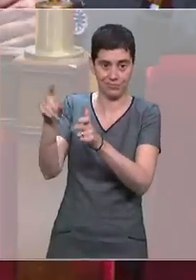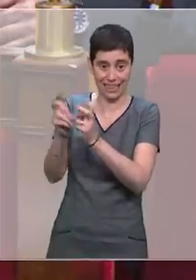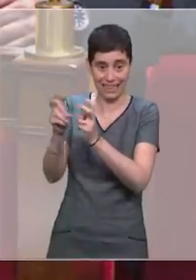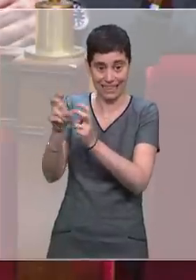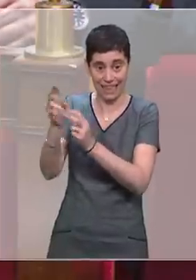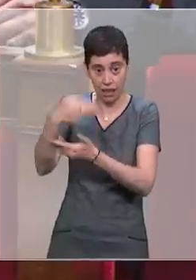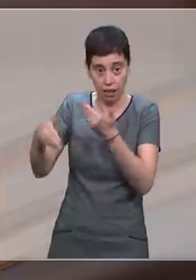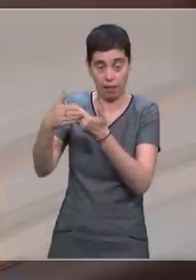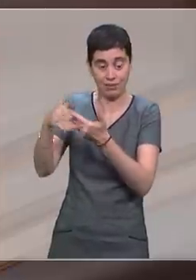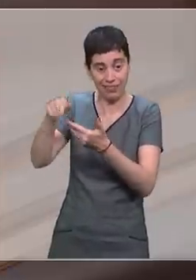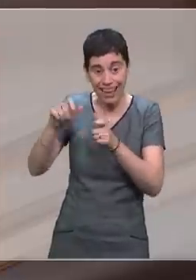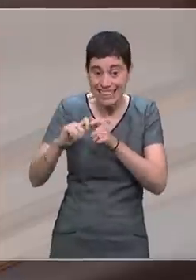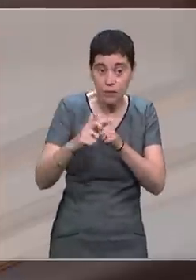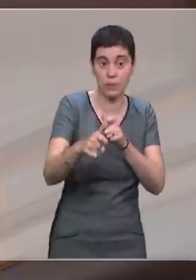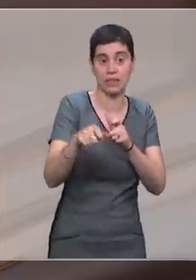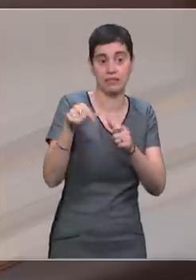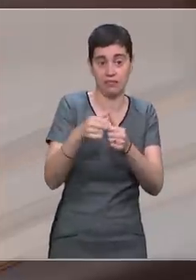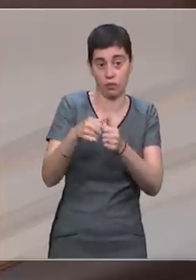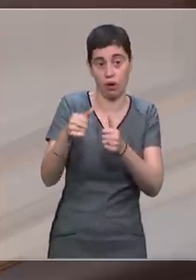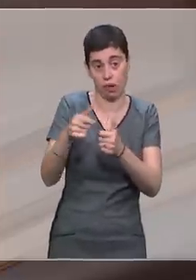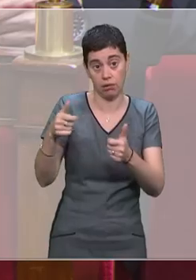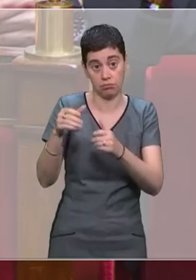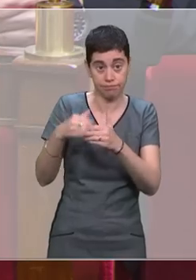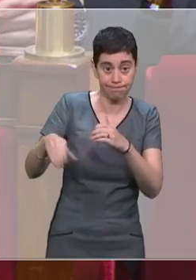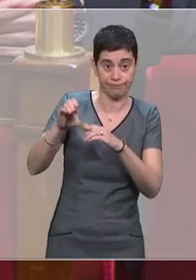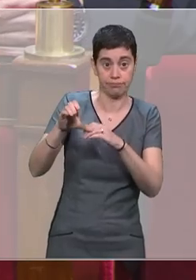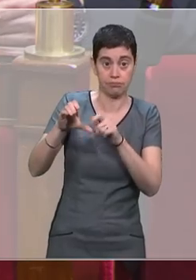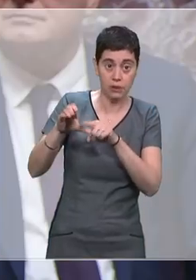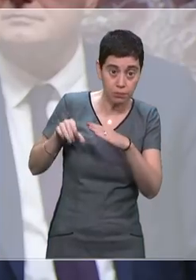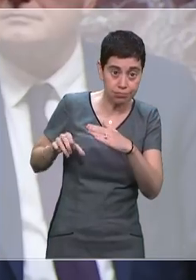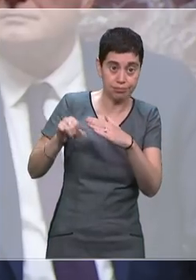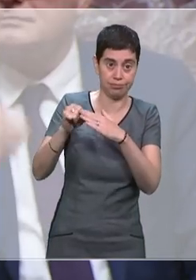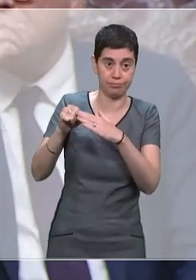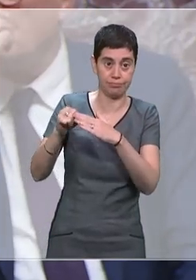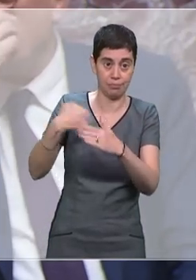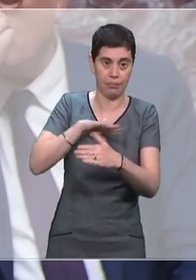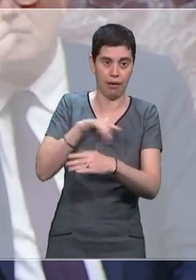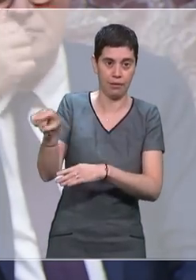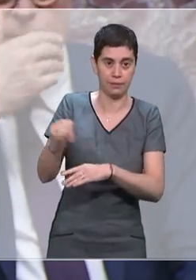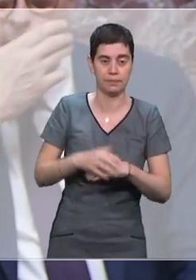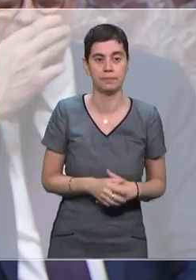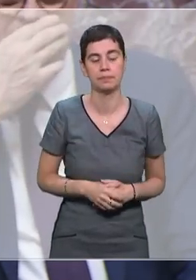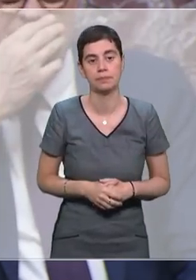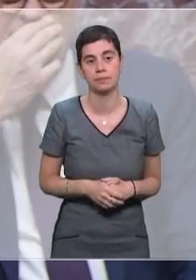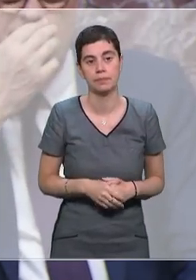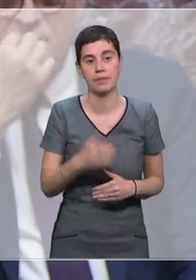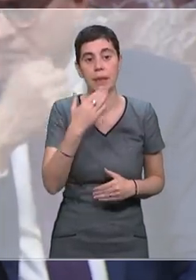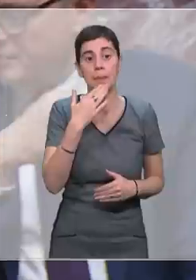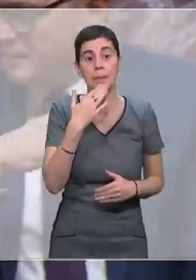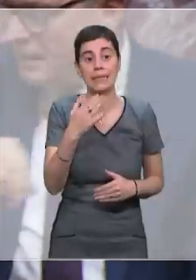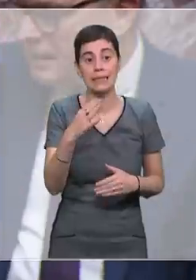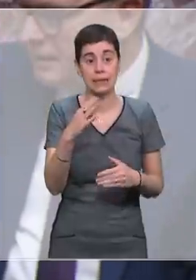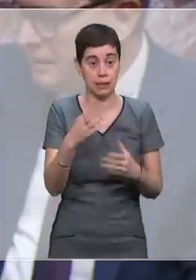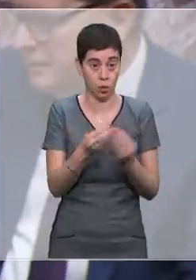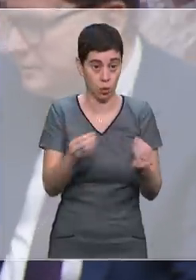dispositif a été présenté, qui nous permettra de prendre une partie du surcoût. Merci beaucoup, monsieur le ministre. Donc la parole